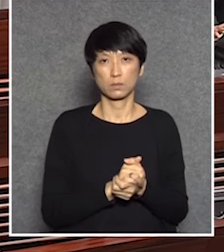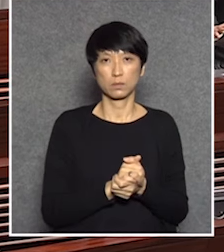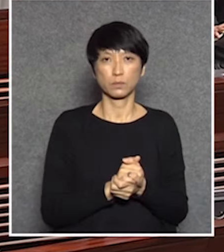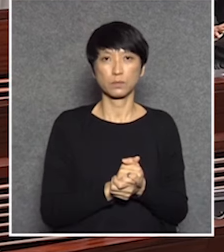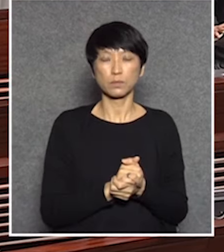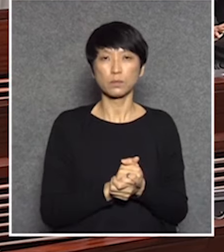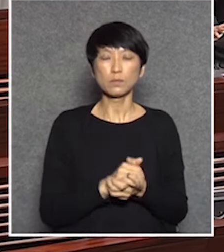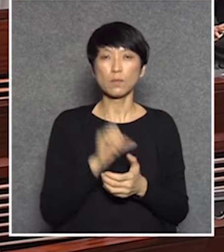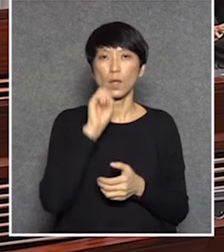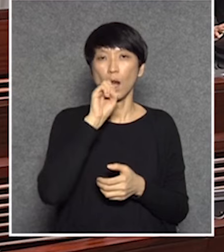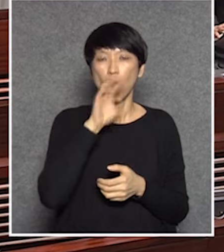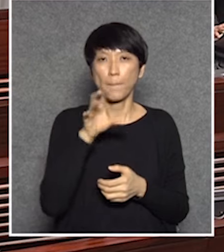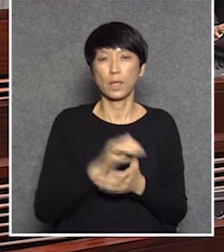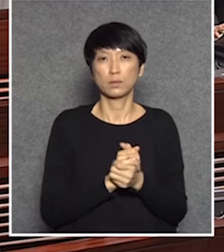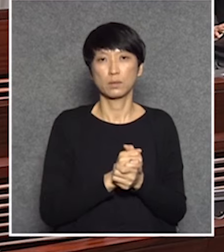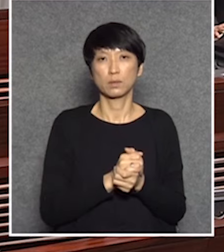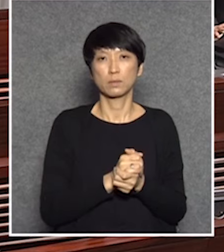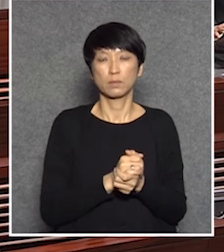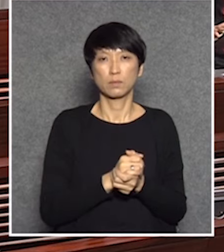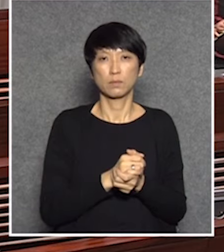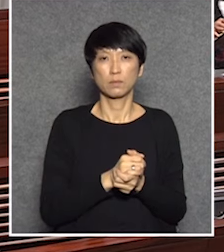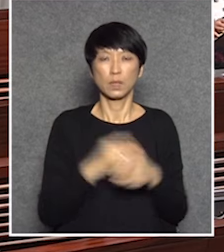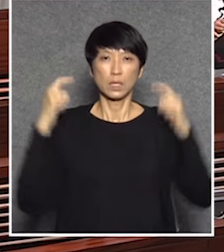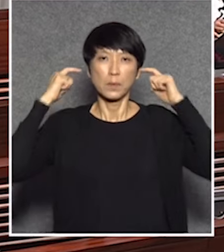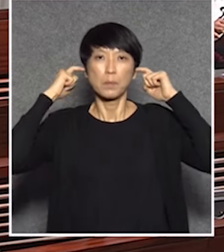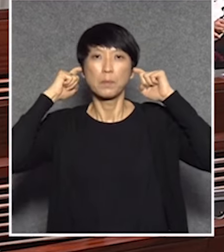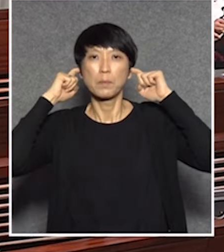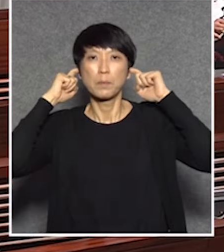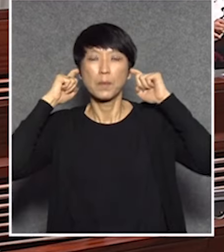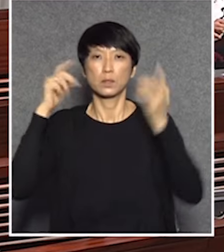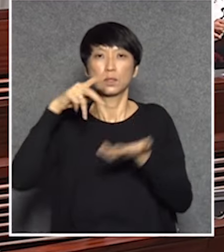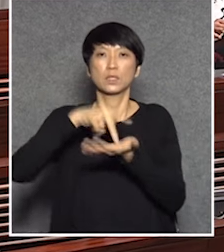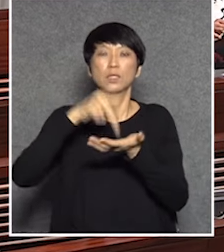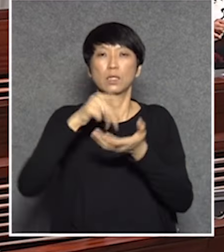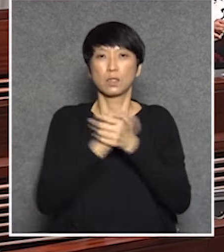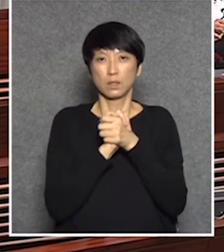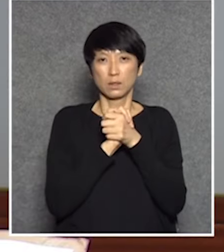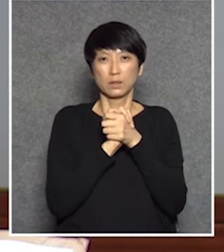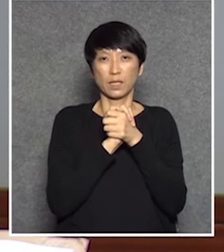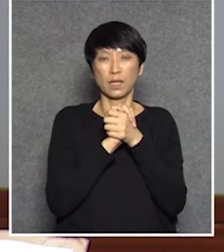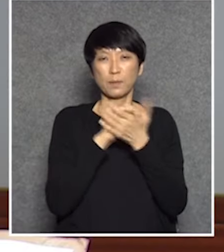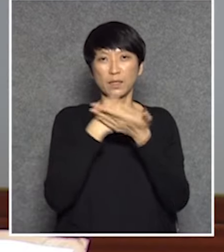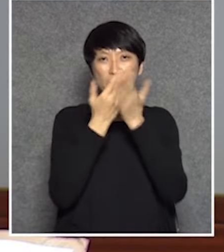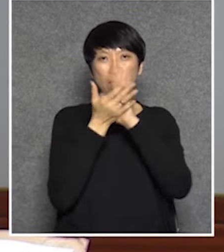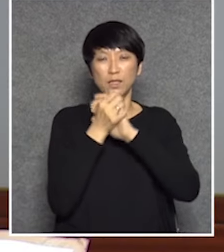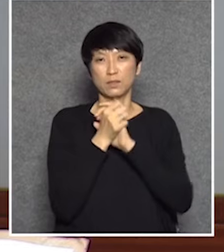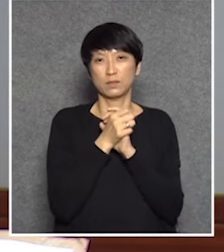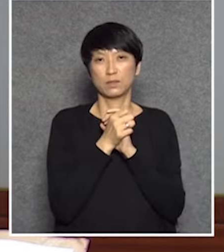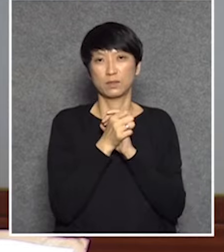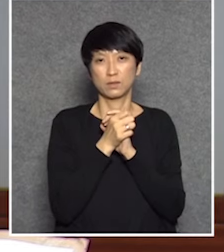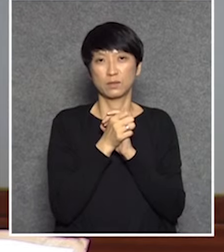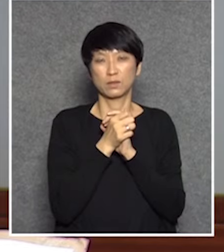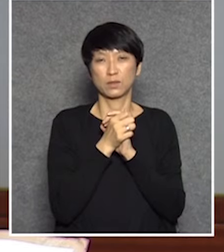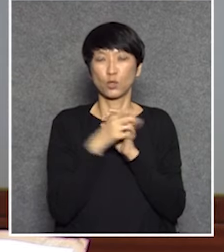何嗰個民建聯有個人有個耳筒咁啊，佢謝謝咯，嗰、那個叫乜鬼啊？ 梁國雄議員，請你繼續。嗱，如果你